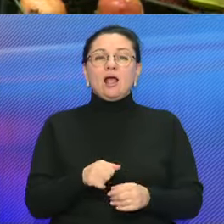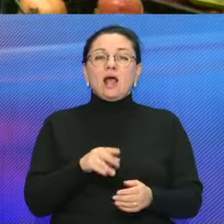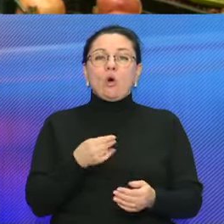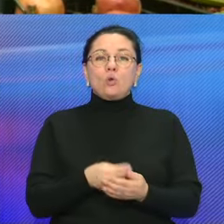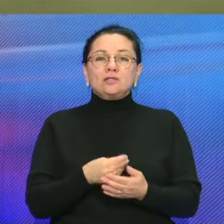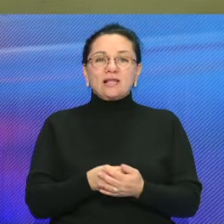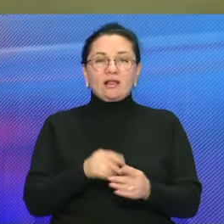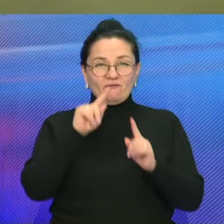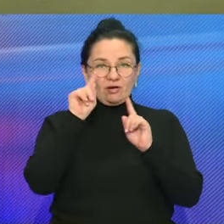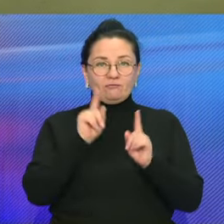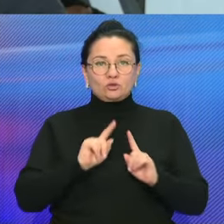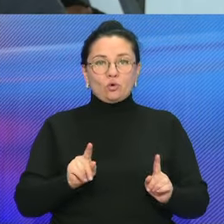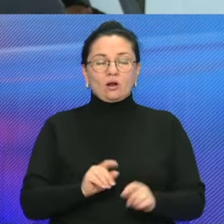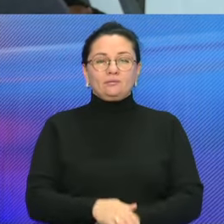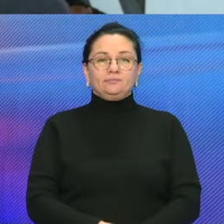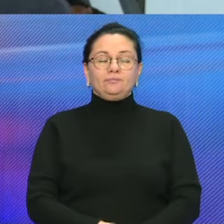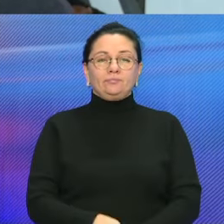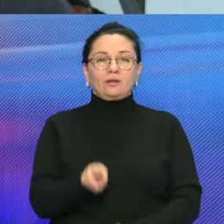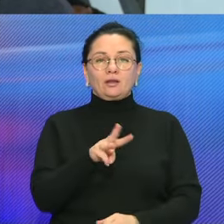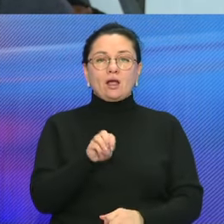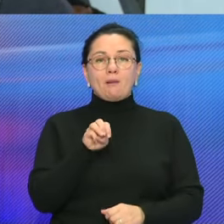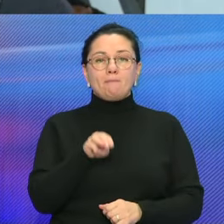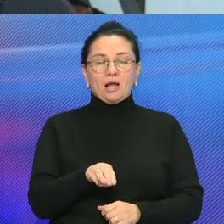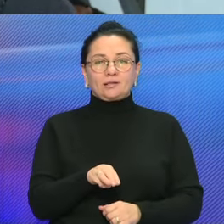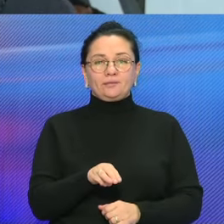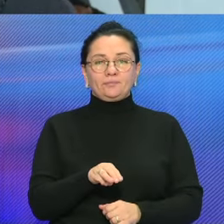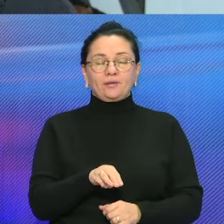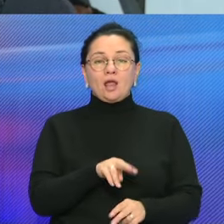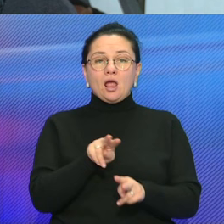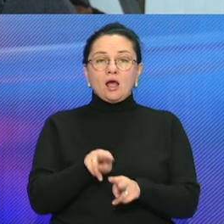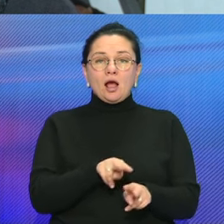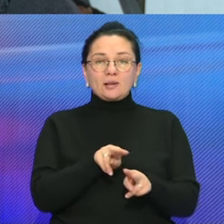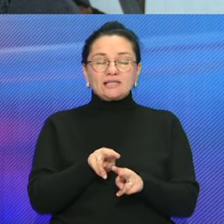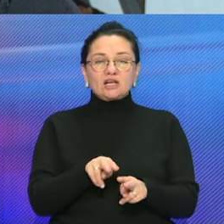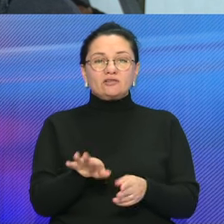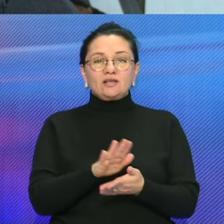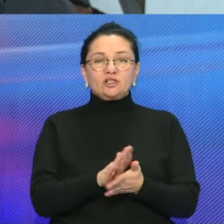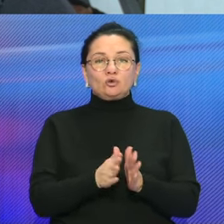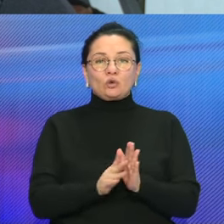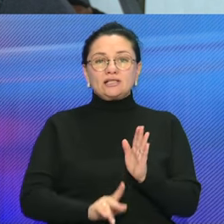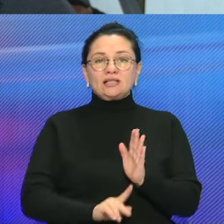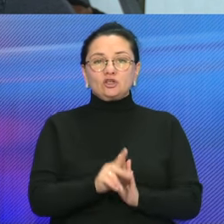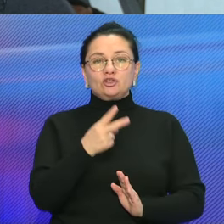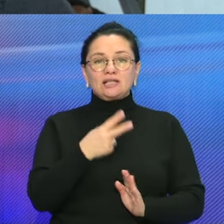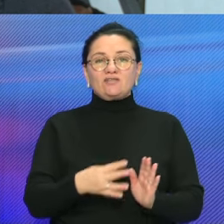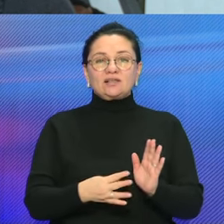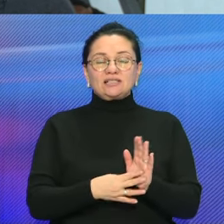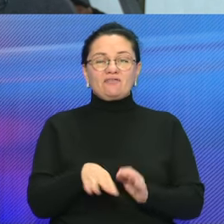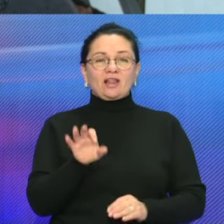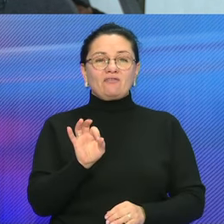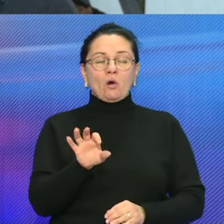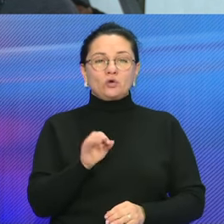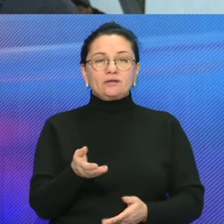ценовых шоков. Март отслеживает ситуацию, и начиная с 29 октября